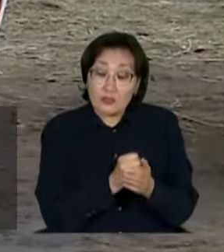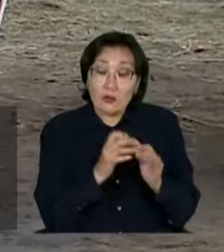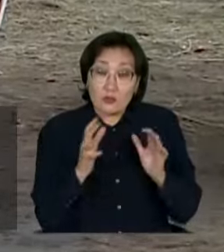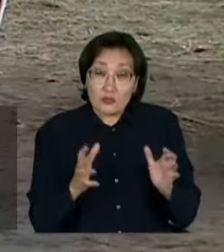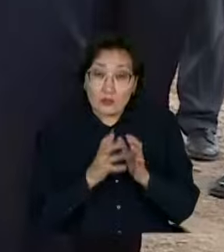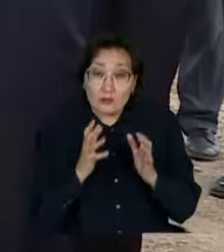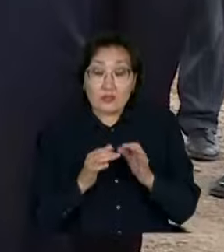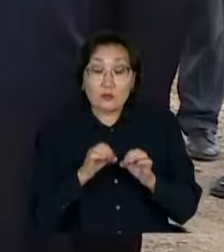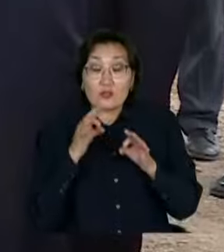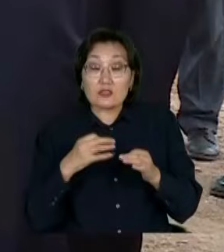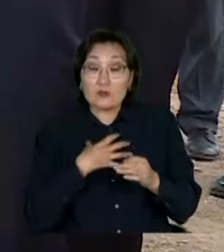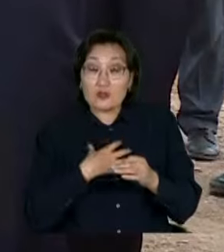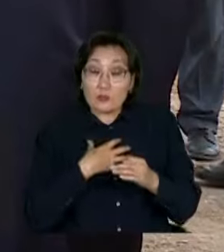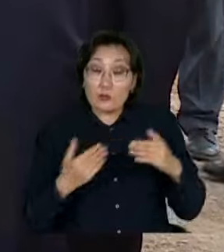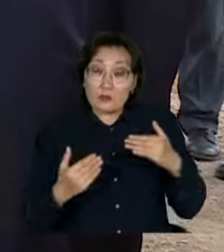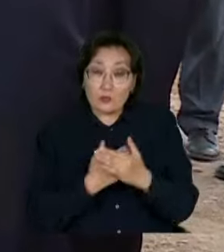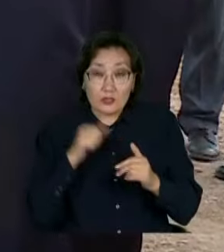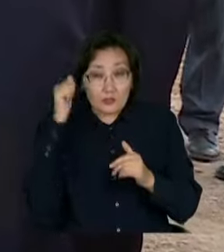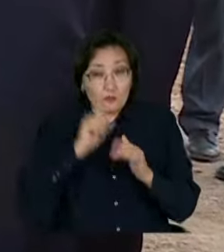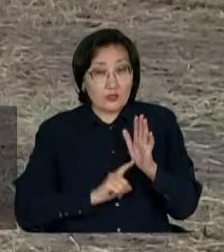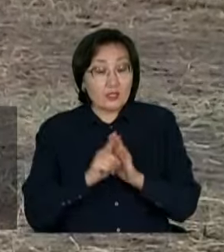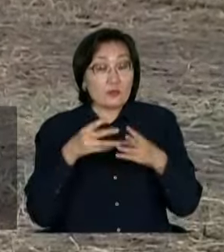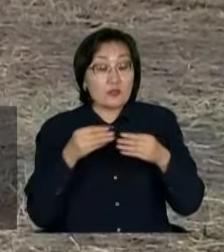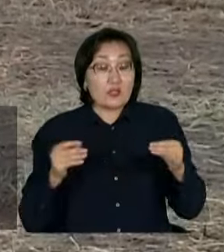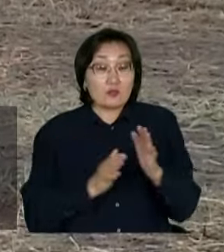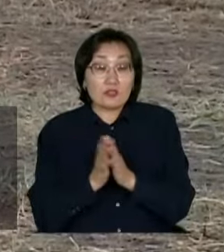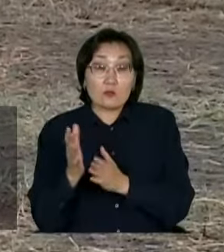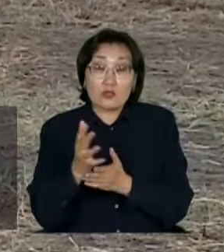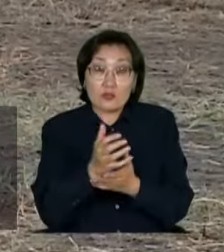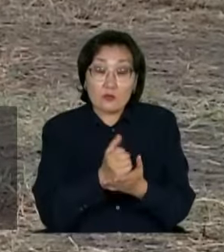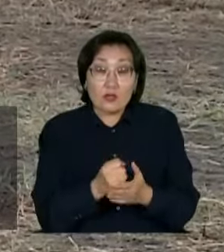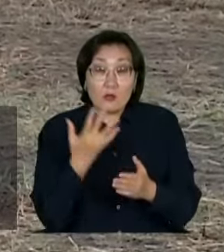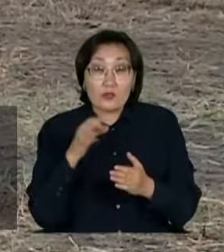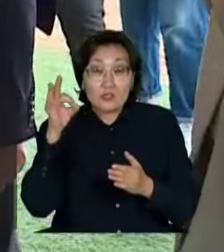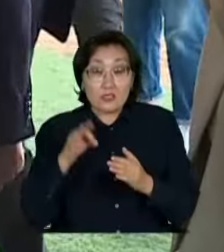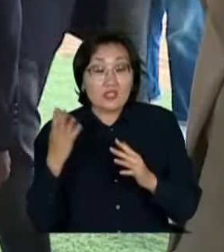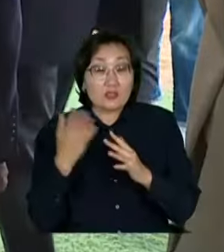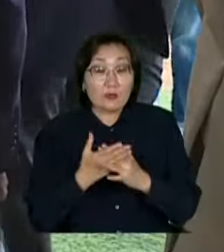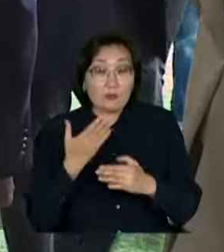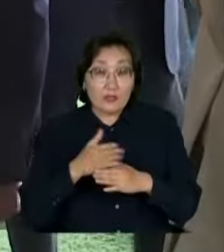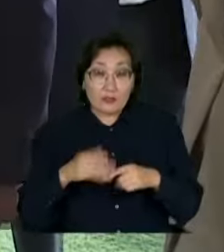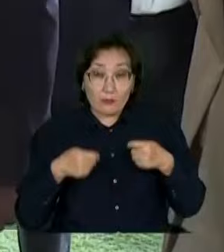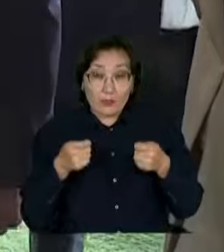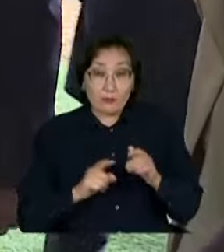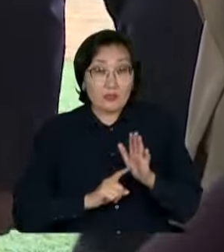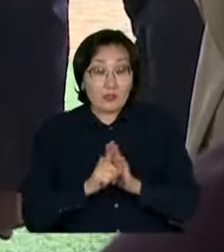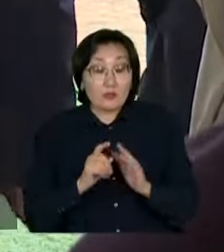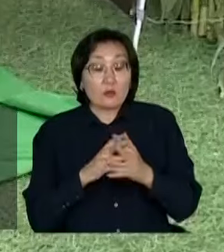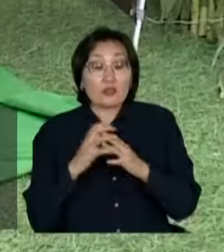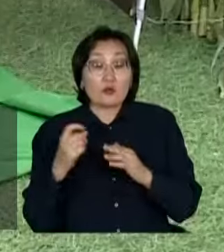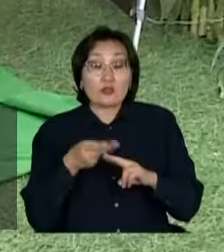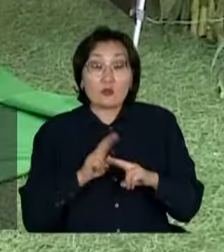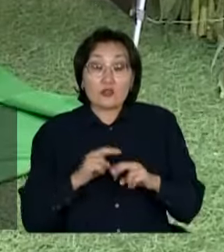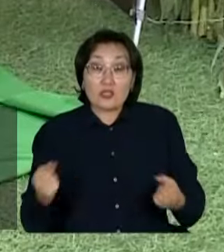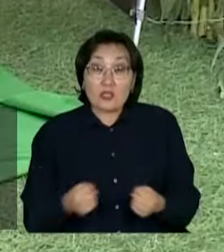агросаладағы айтулы тағы бір жаңалық, биылдан бастап көктемгі егіс пен егін жинауға 5%-дық жеңілдетілген несиенің берілуі. Шаруаларды бұлай